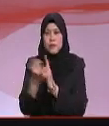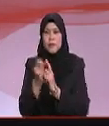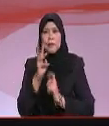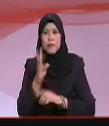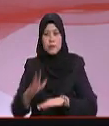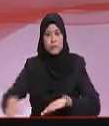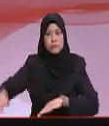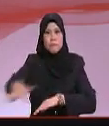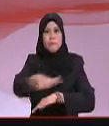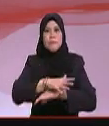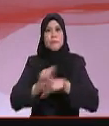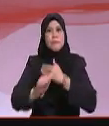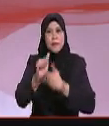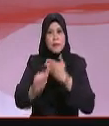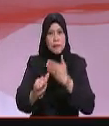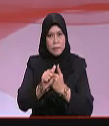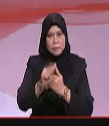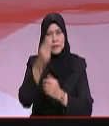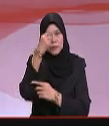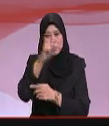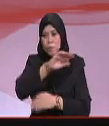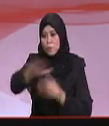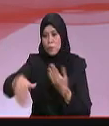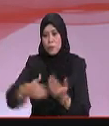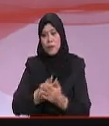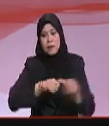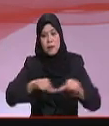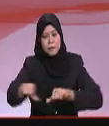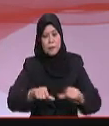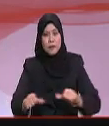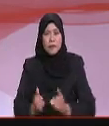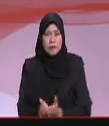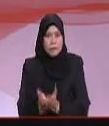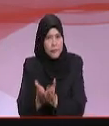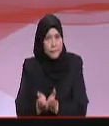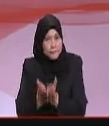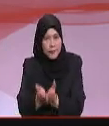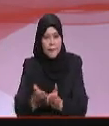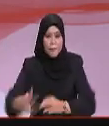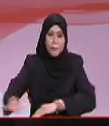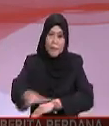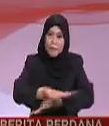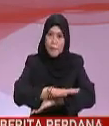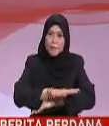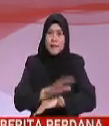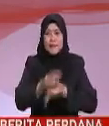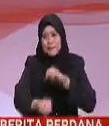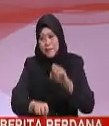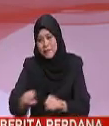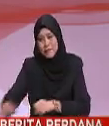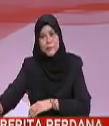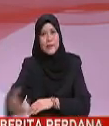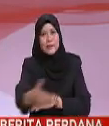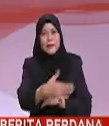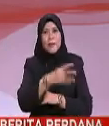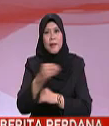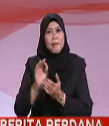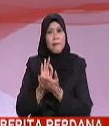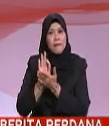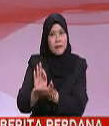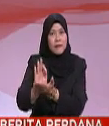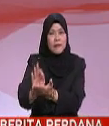ini masih lagi berbahaya untuk semua aktiviti perkapalan dan juga pantai termasuk menangkap ikan, perkhidmatan